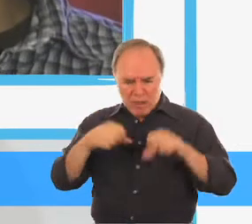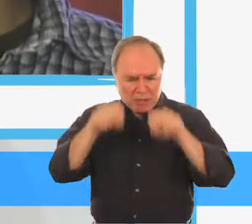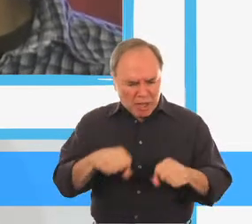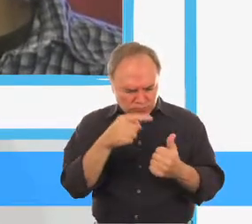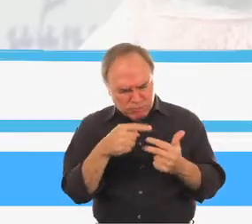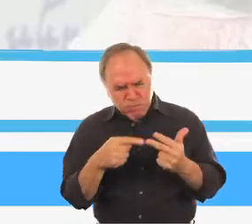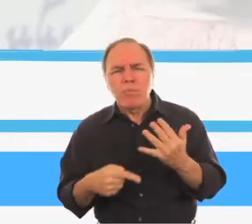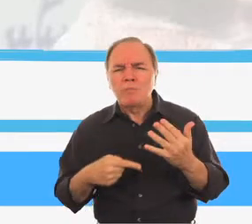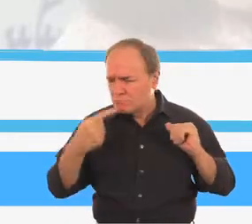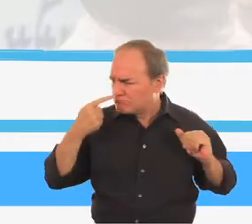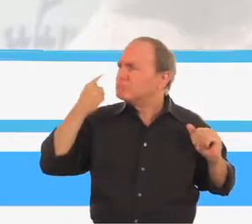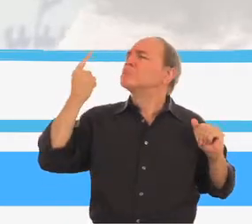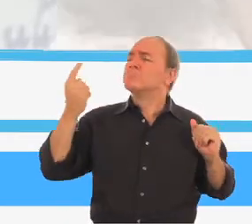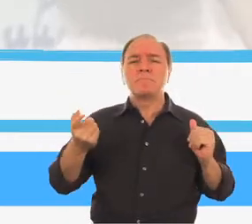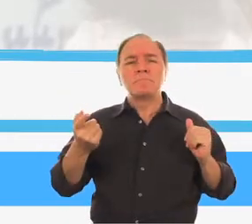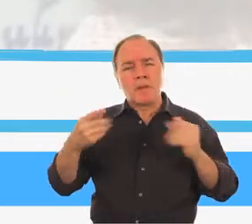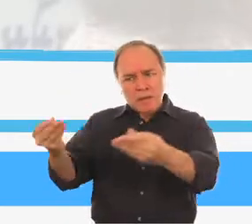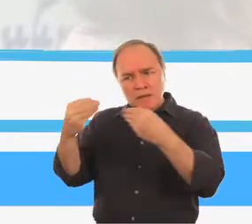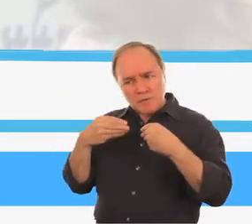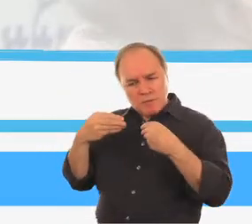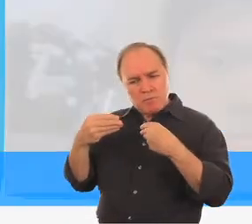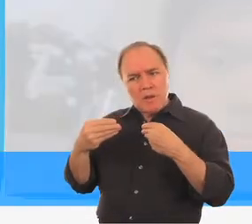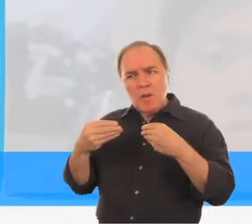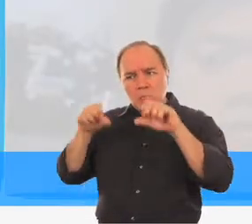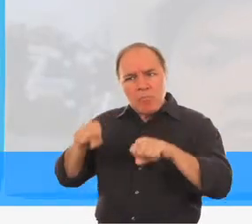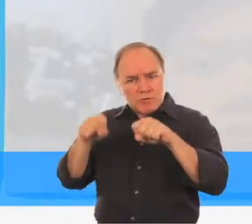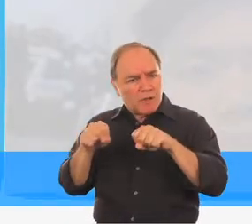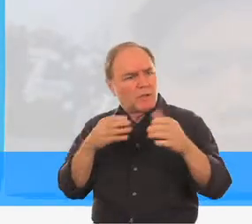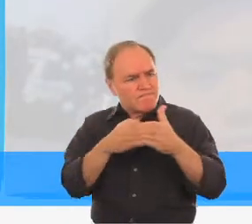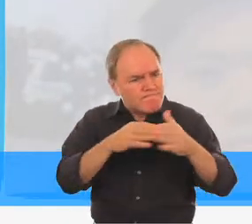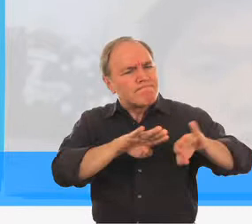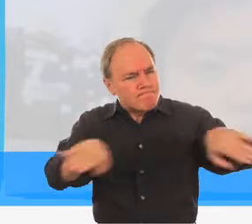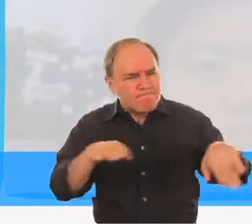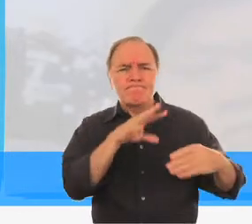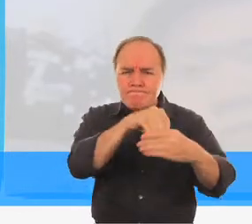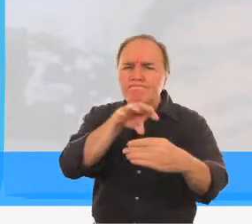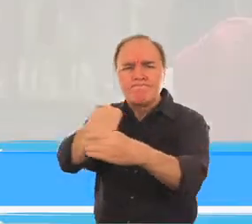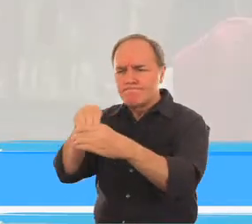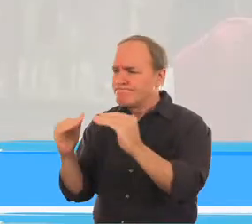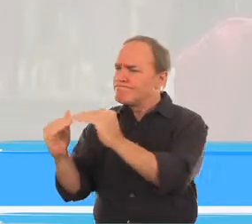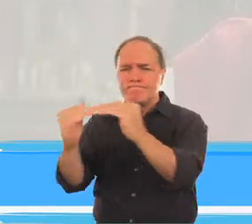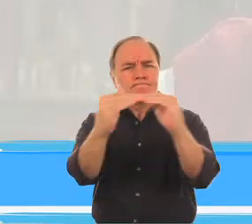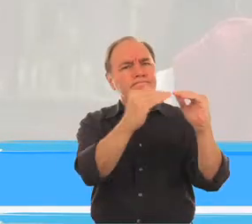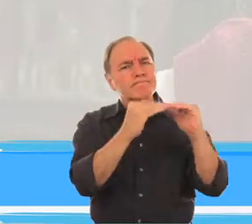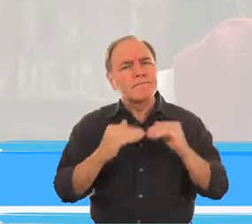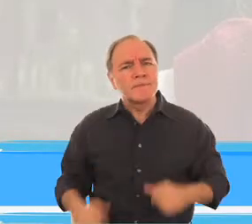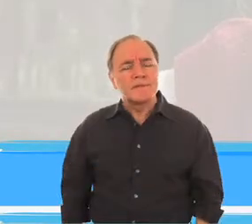fier. J'ai juste besoin d'avoir la chance d'être moi-même et de participer avec mes pairs.